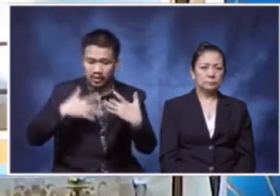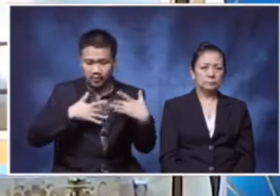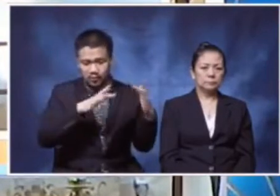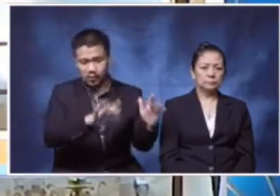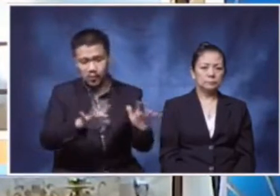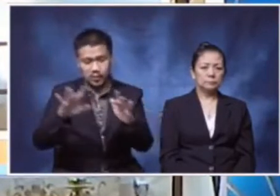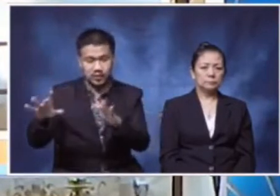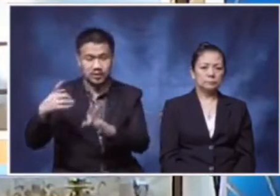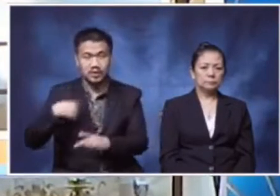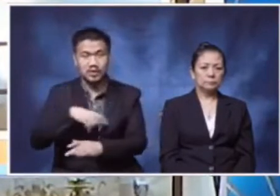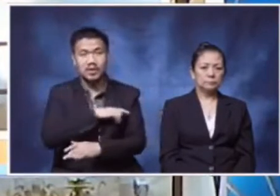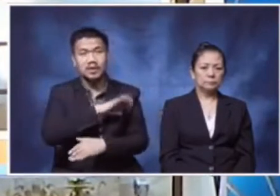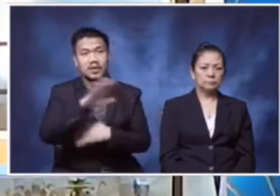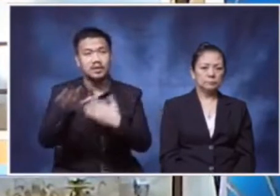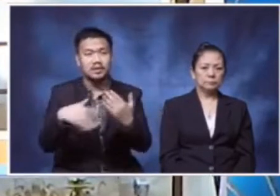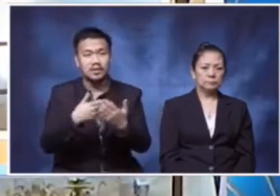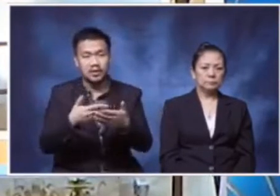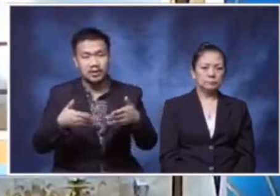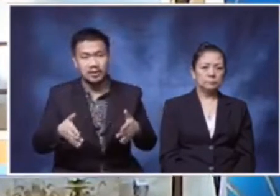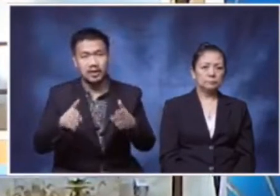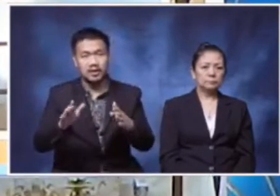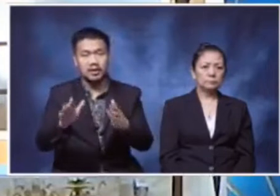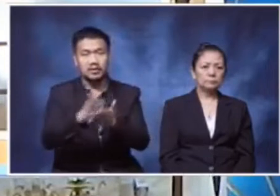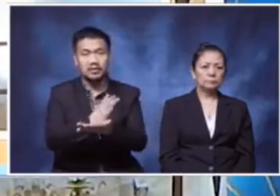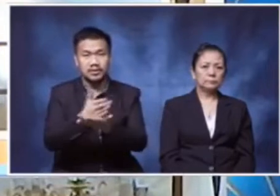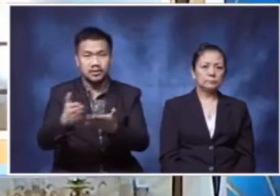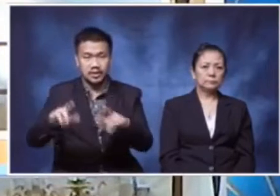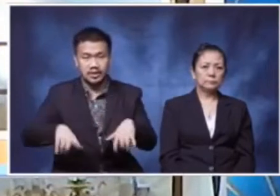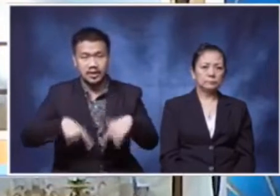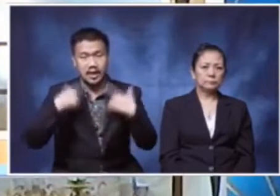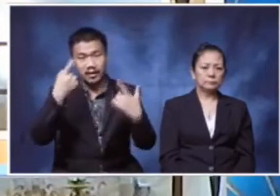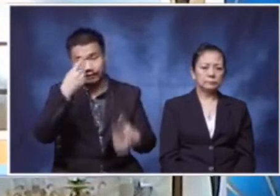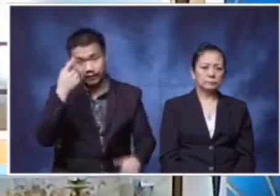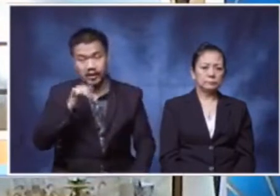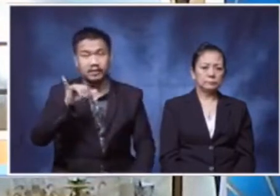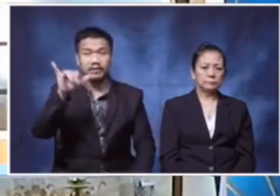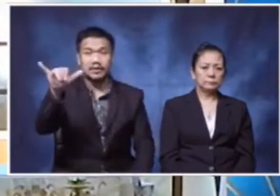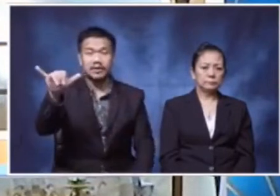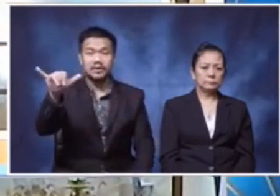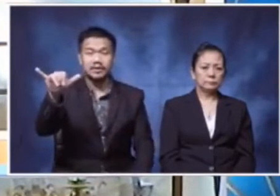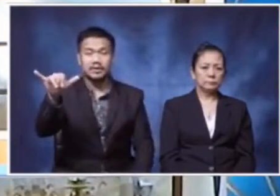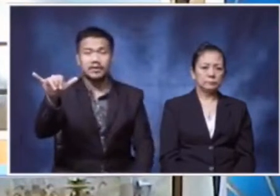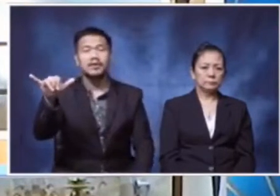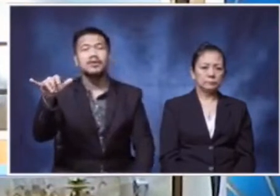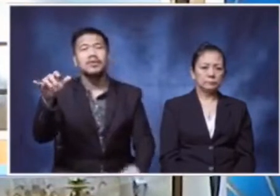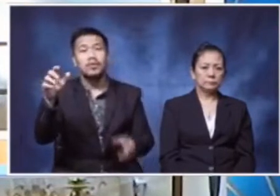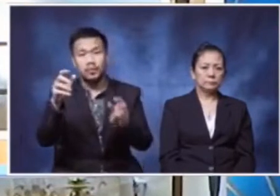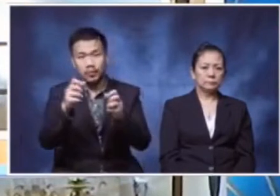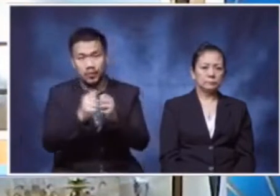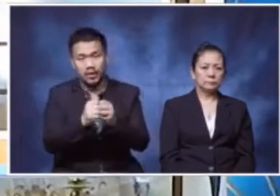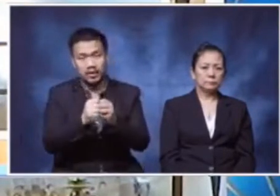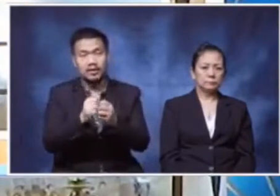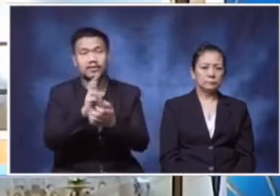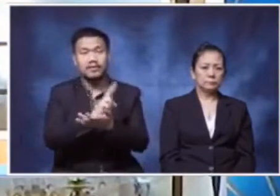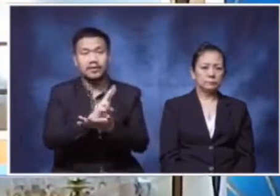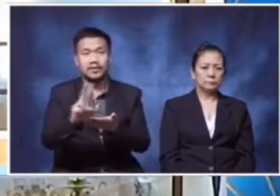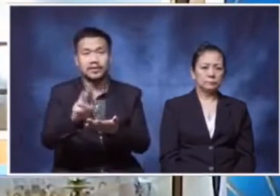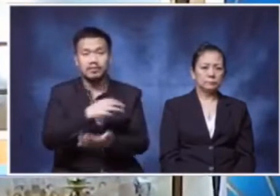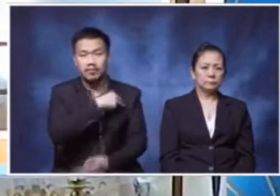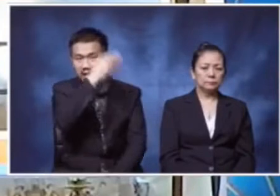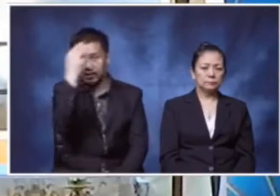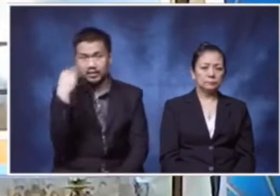pagiging dapatin kaming lahat na makasalo sa iyong buhay na walang wakas. Kaysa ng mahal na